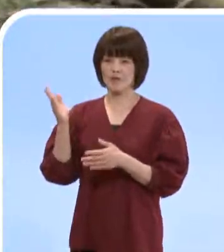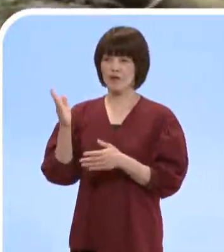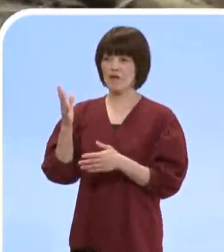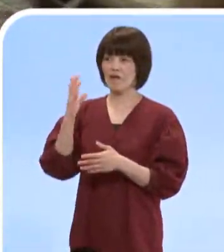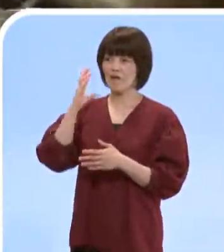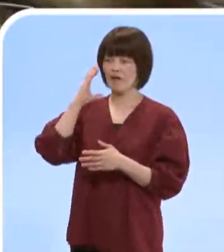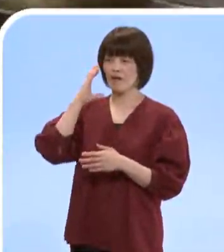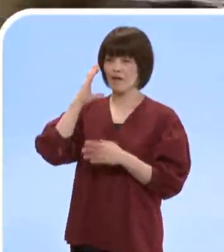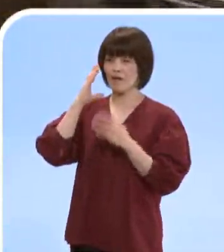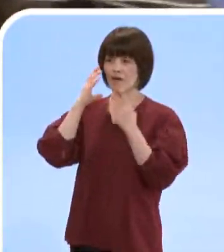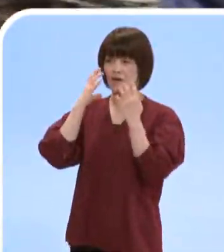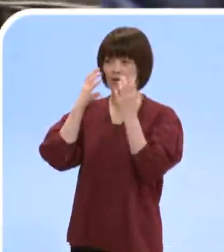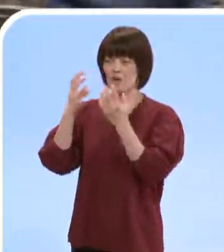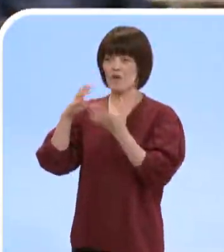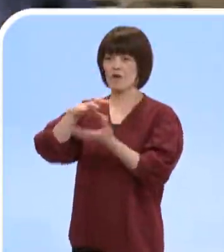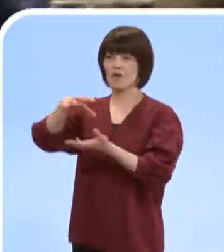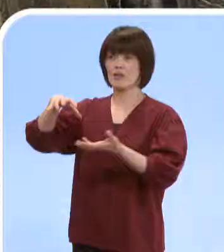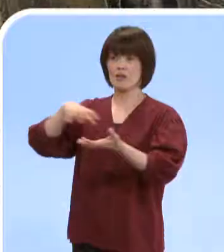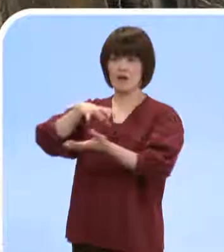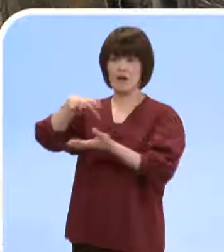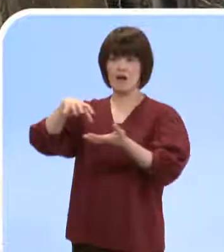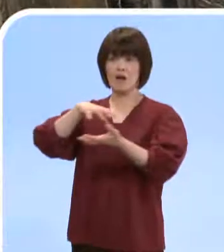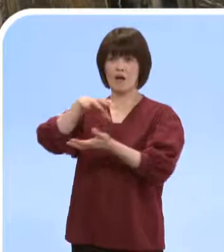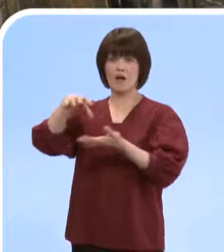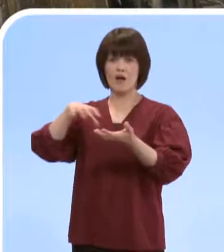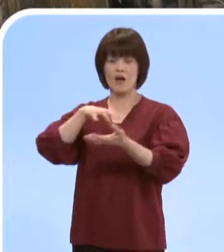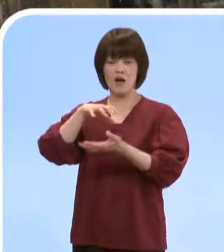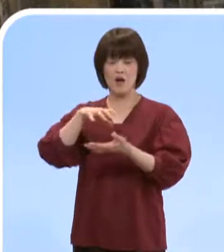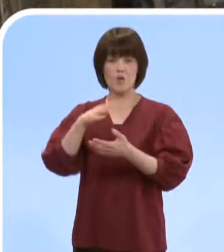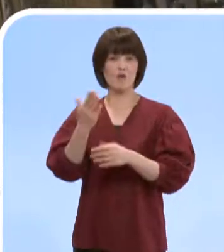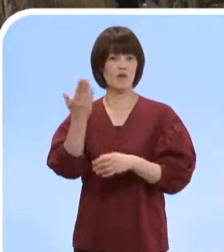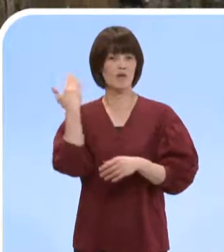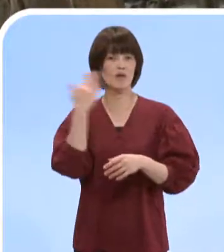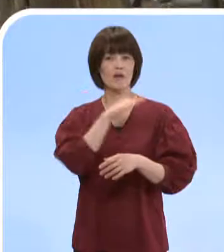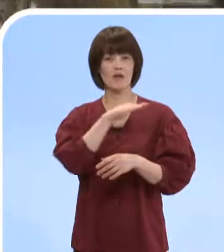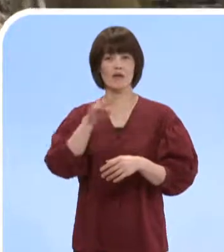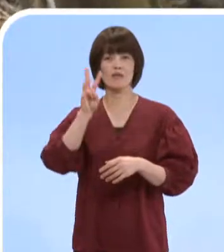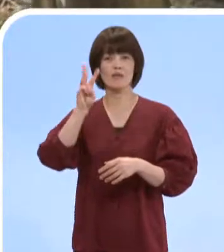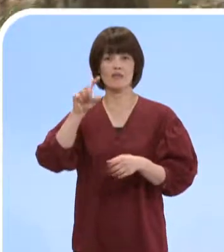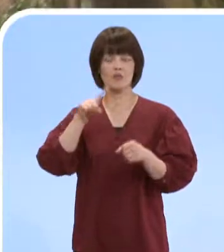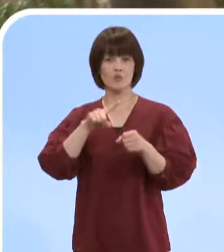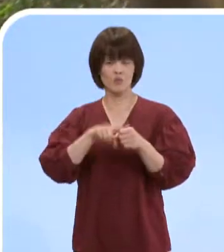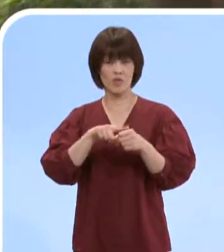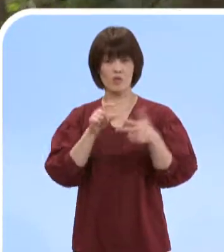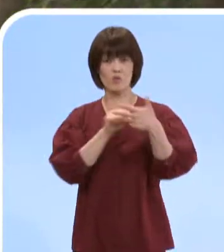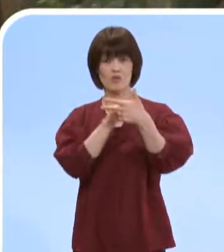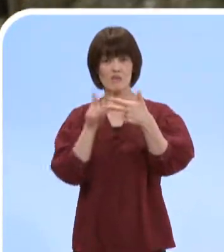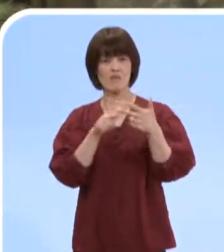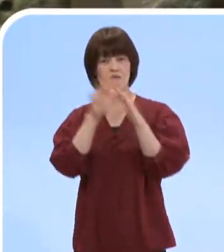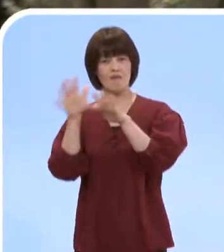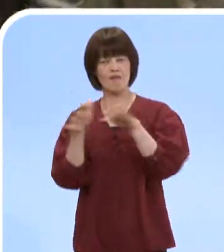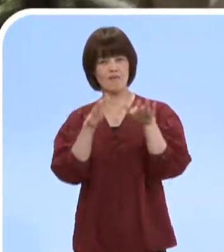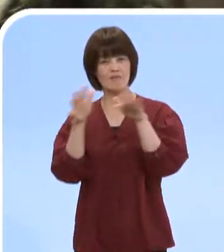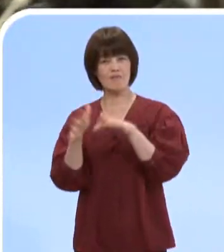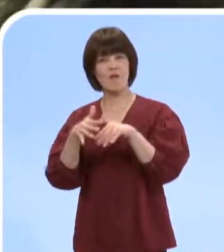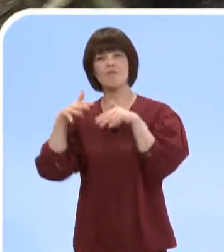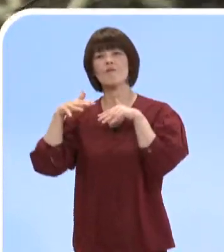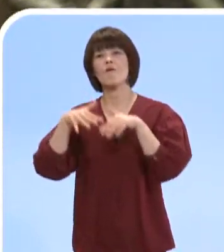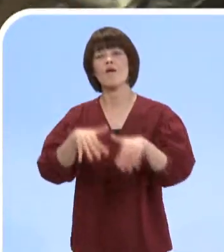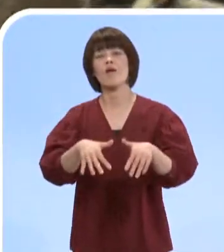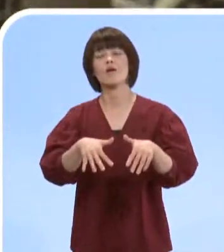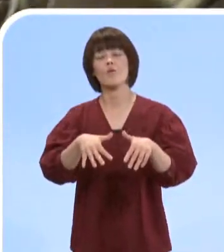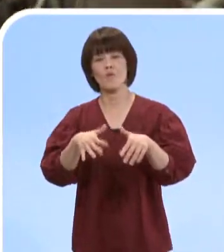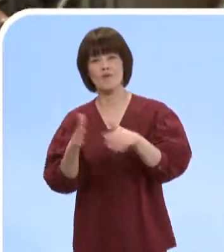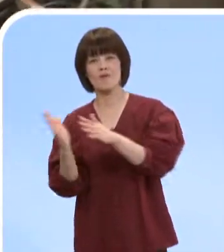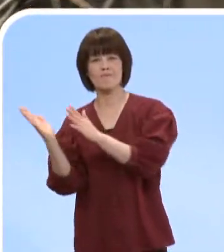ー、ひどいことなってますね。 これは30年7月の台風でこんだけの木が